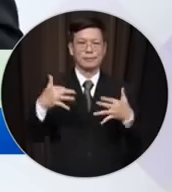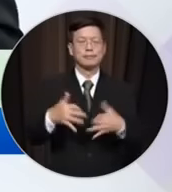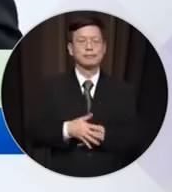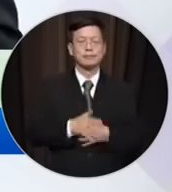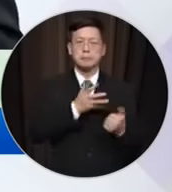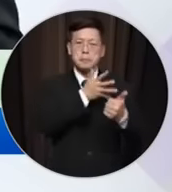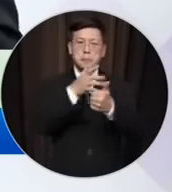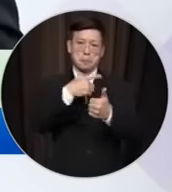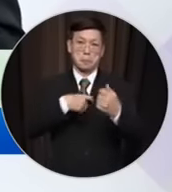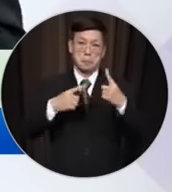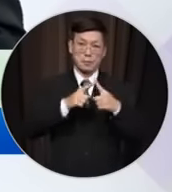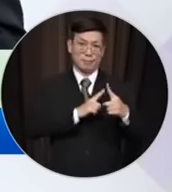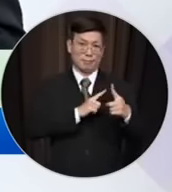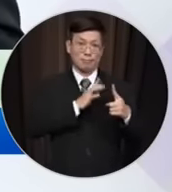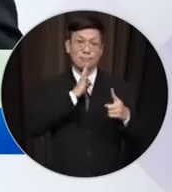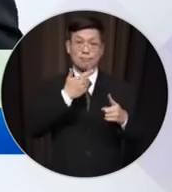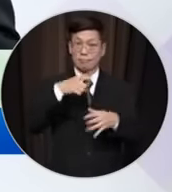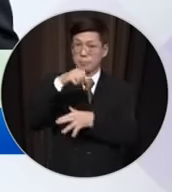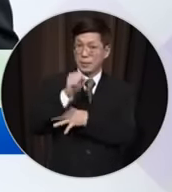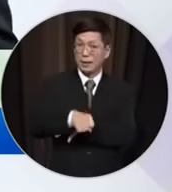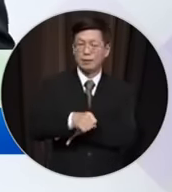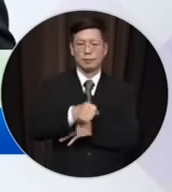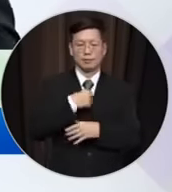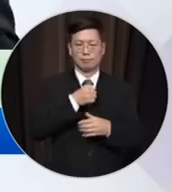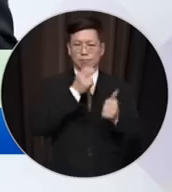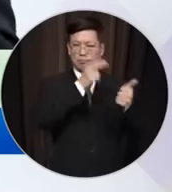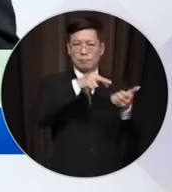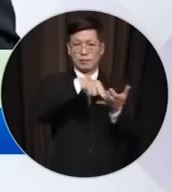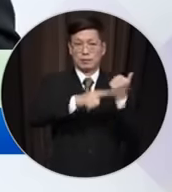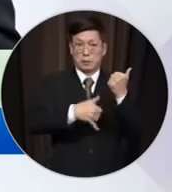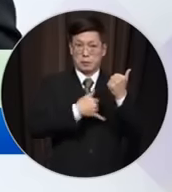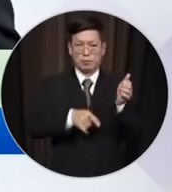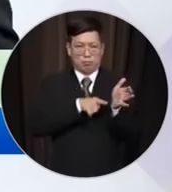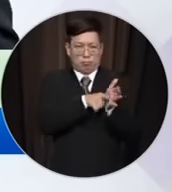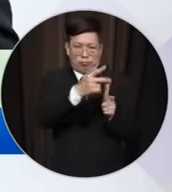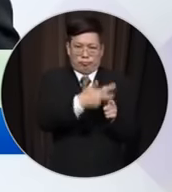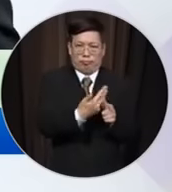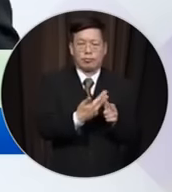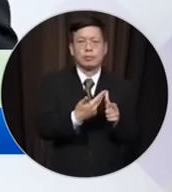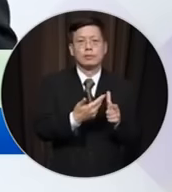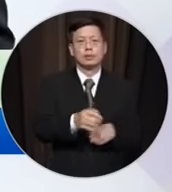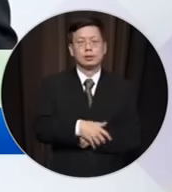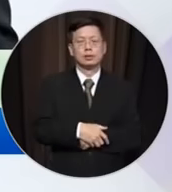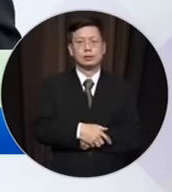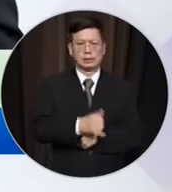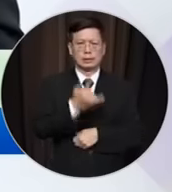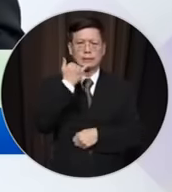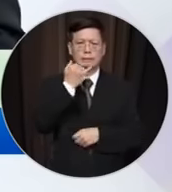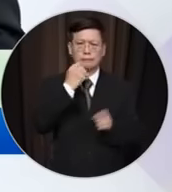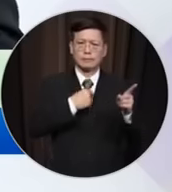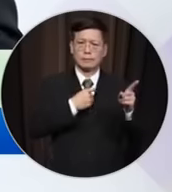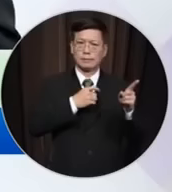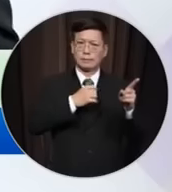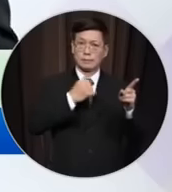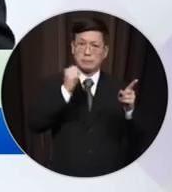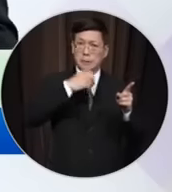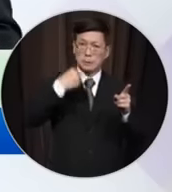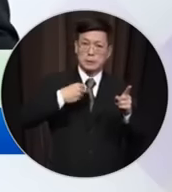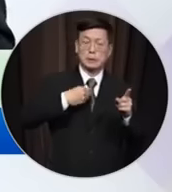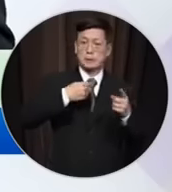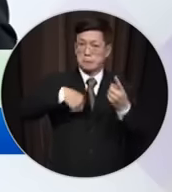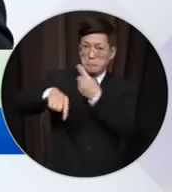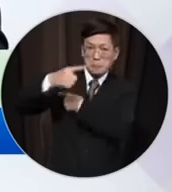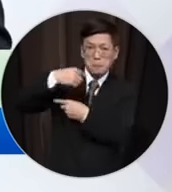请问候选人，您是否同意要求立委因为专职，不论直接或间接，均不得再有经